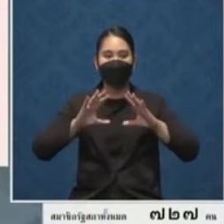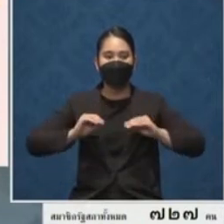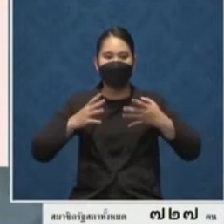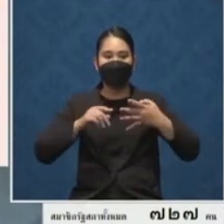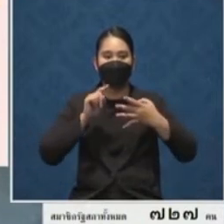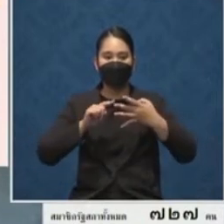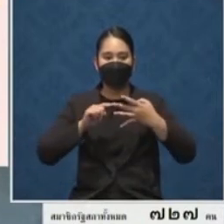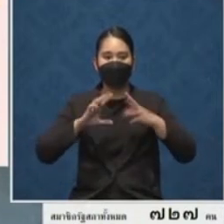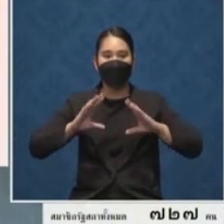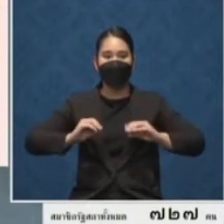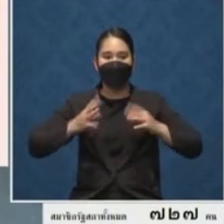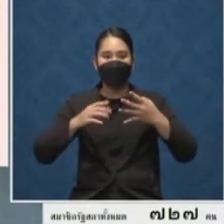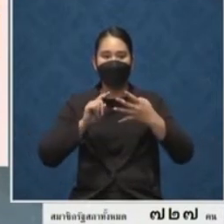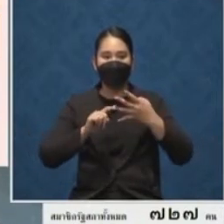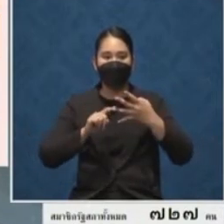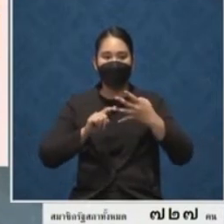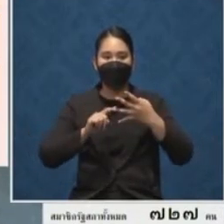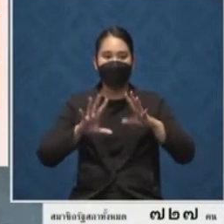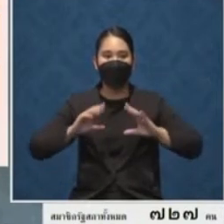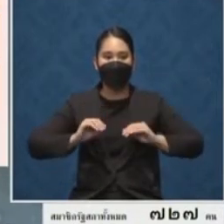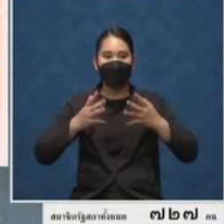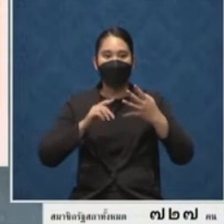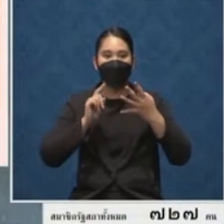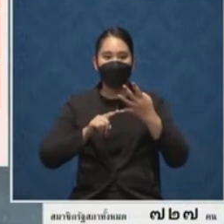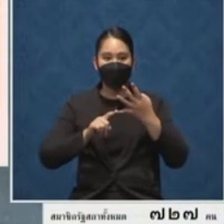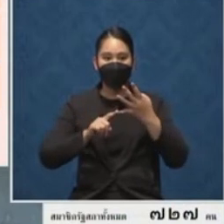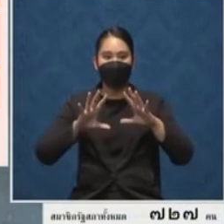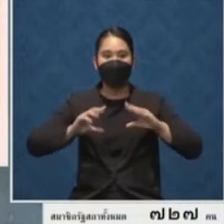ามไม่รับหลักการสี่ไม่รับหลักการครับ